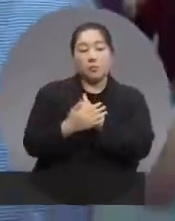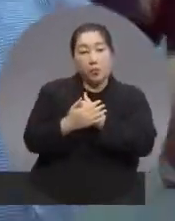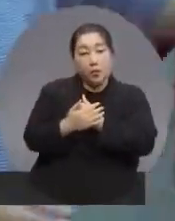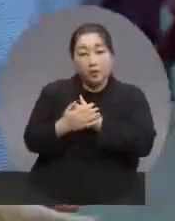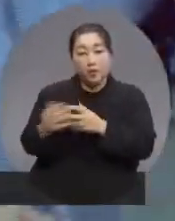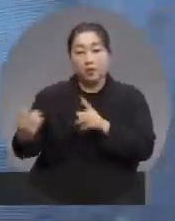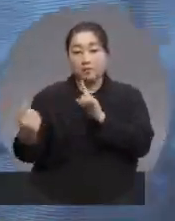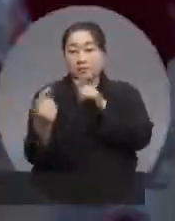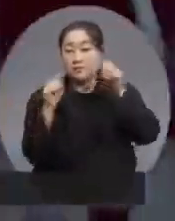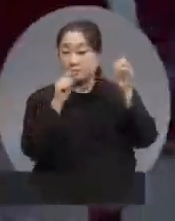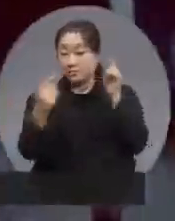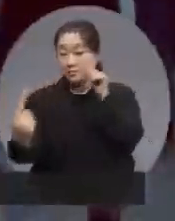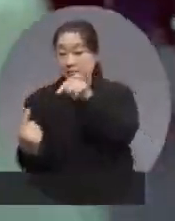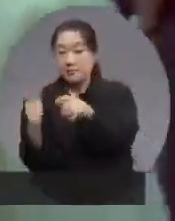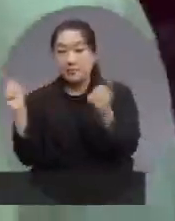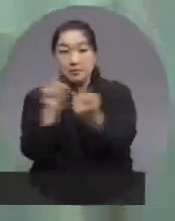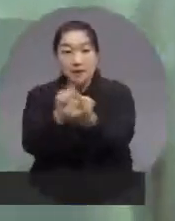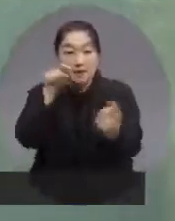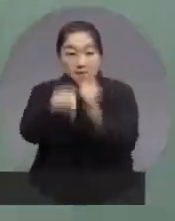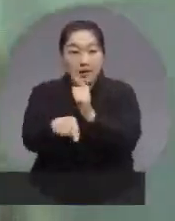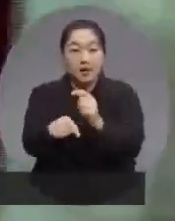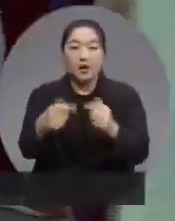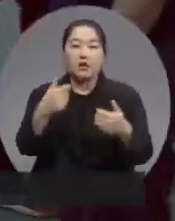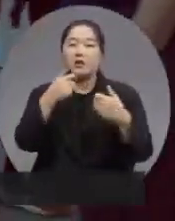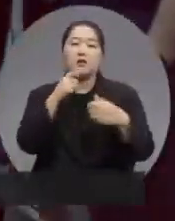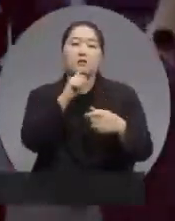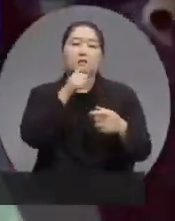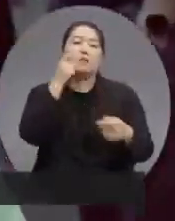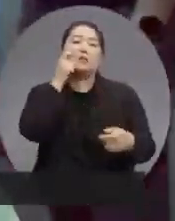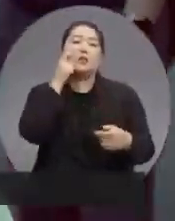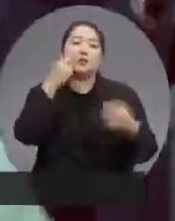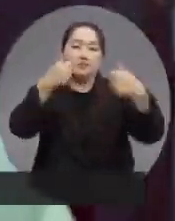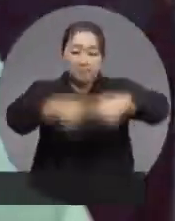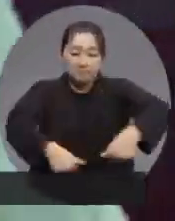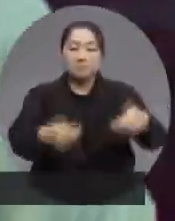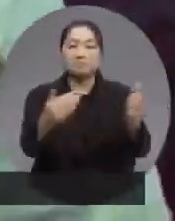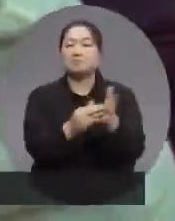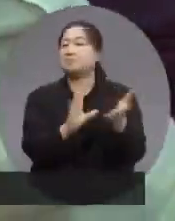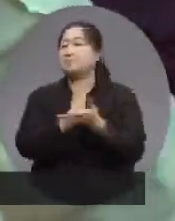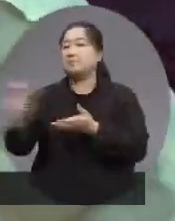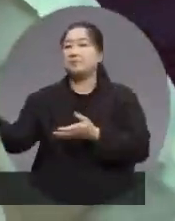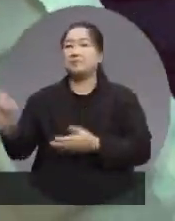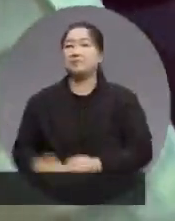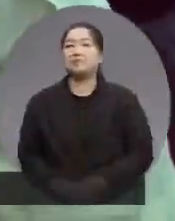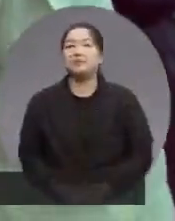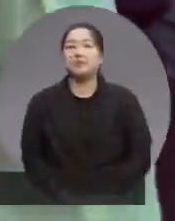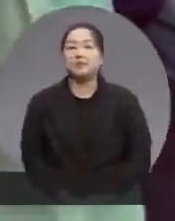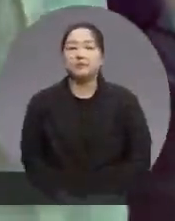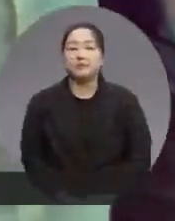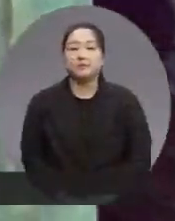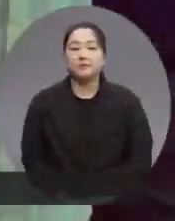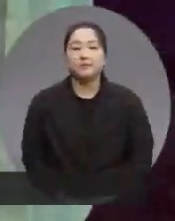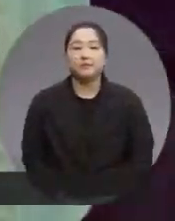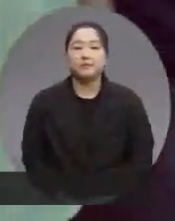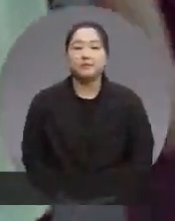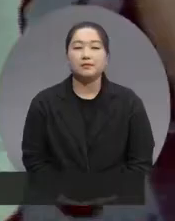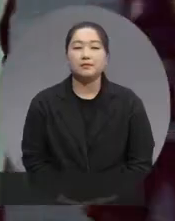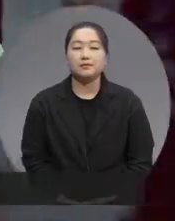윤재욱 대표를 찾아갔지만 얘기는 꺼내보지도 못한 채 인사만 하고 돌아갔습니다.